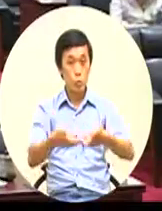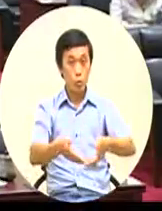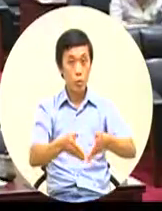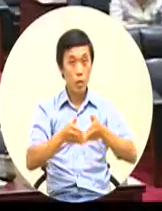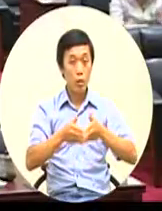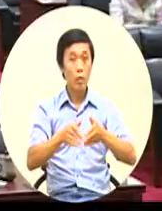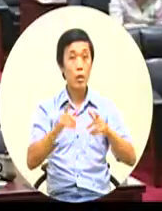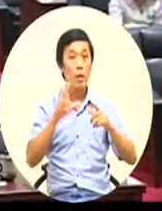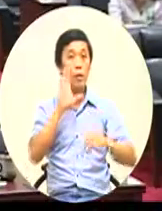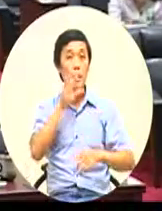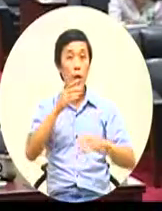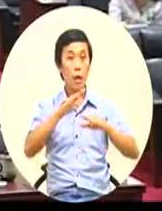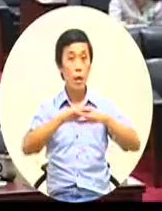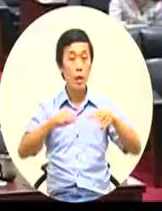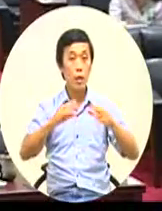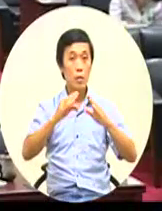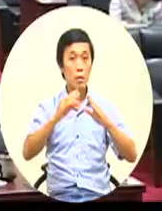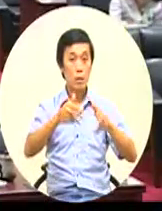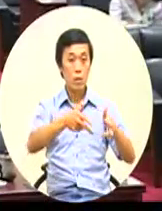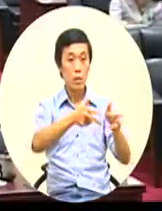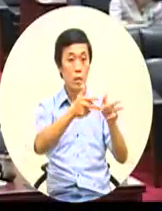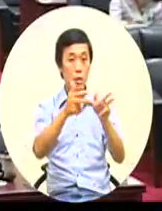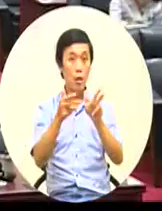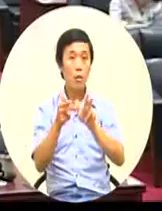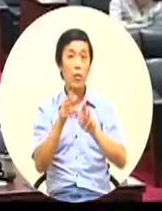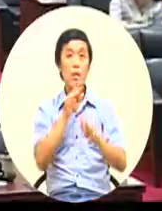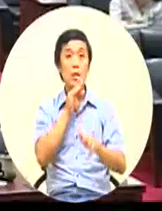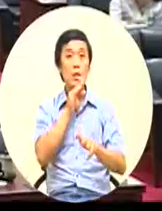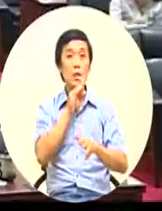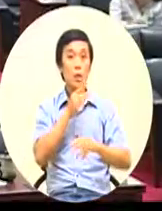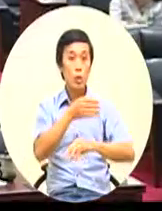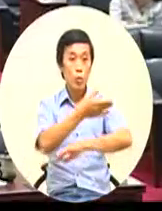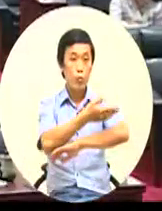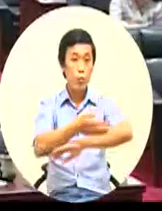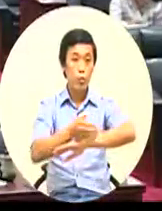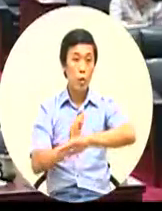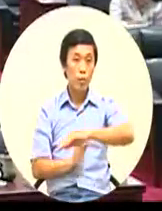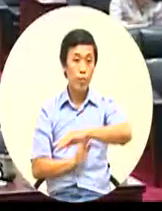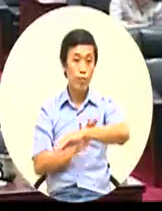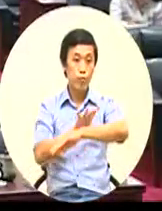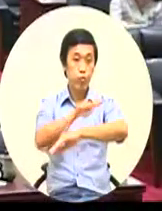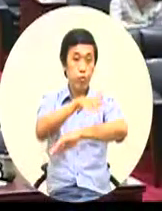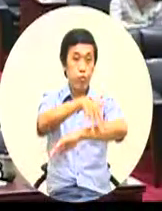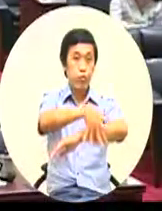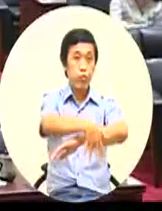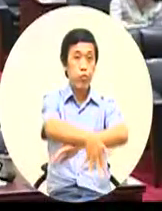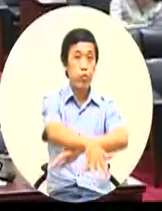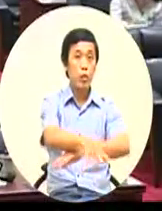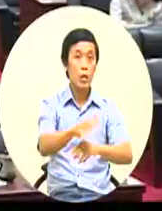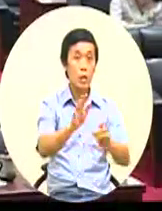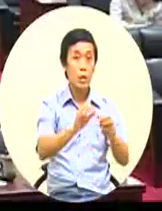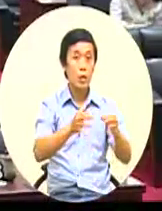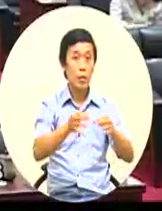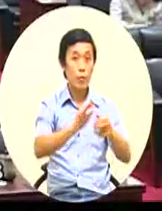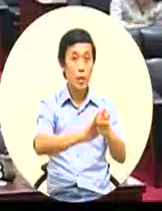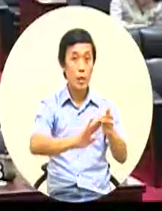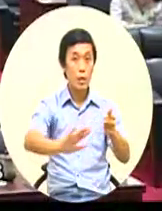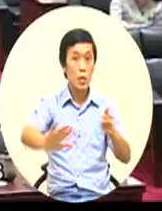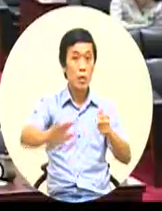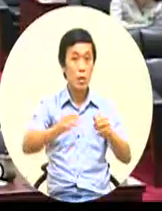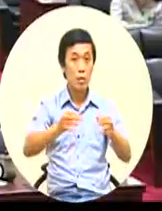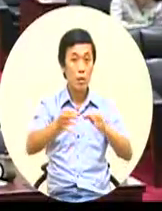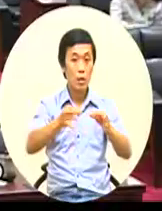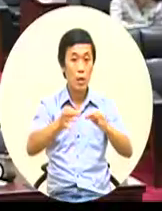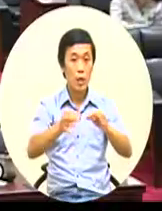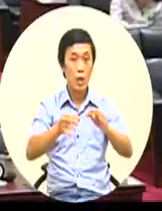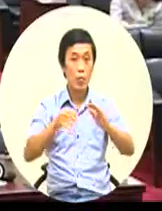桥是因为溢出来以后，泰安桥的设计把水渠导向人家的店家的人家住户里面了。还